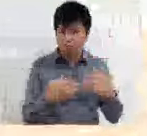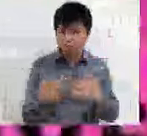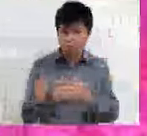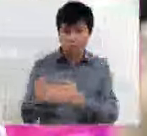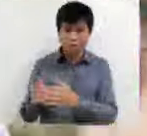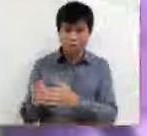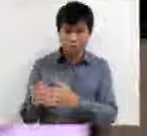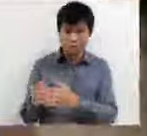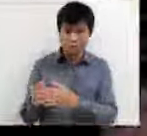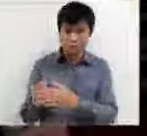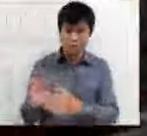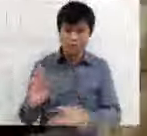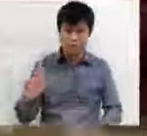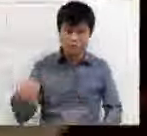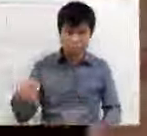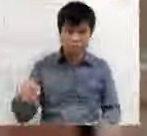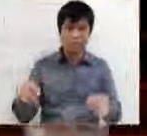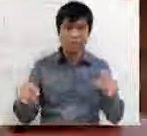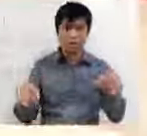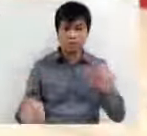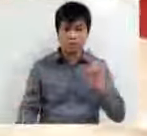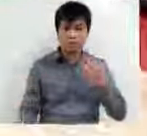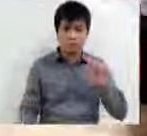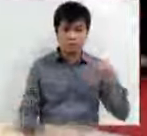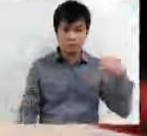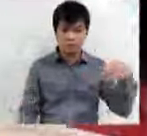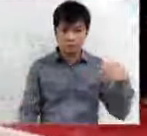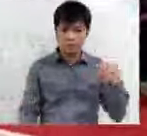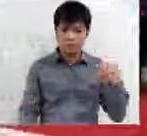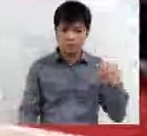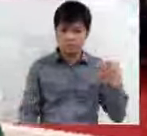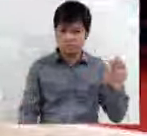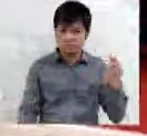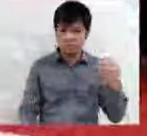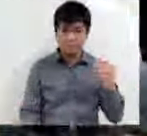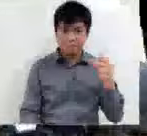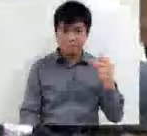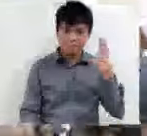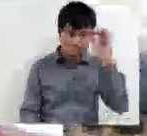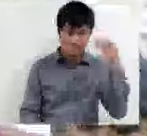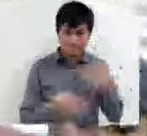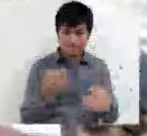sa UAAP Season 86 Men's Basketball Finals. Final score,